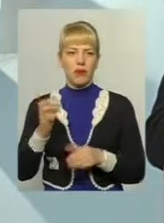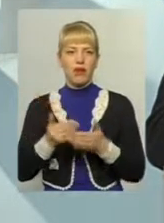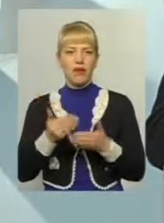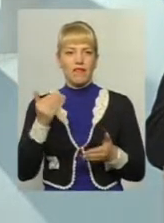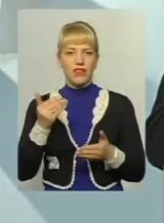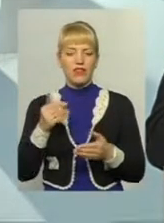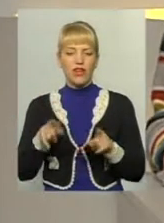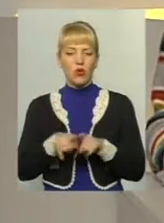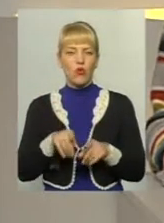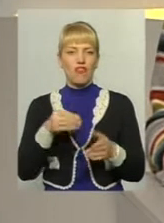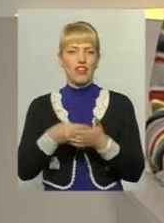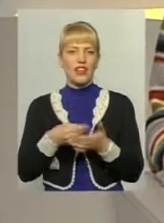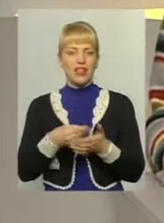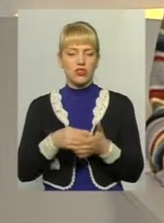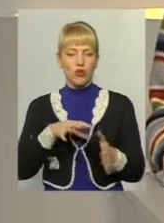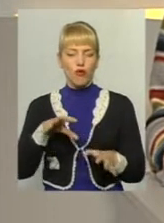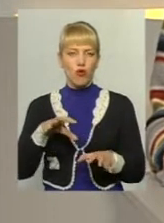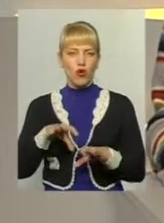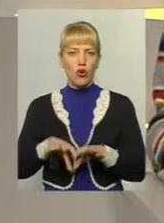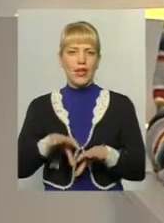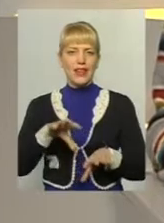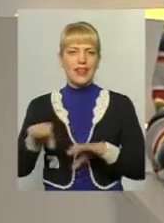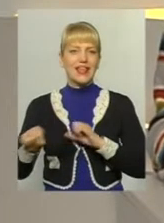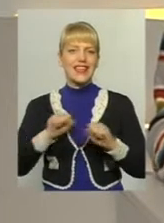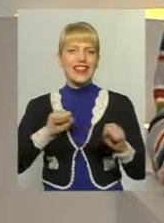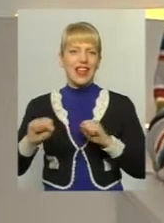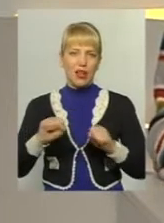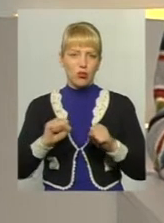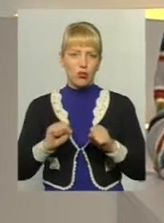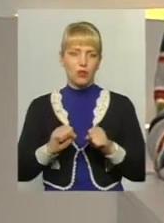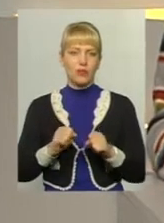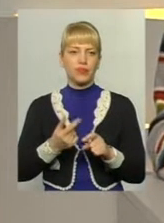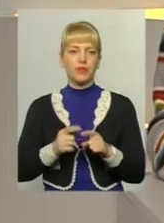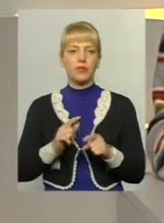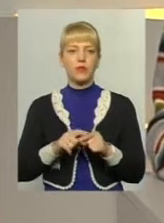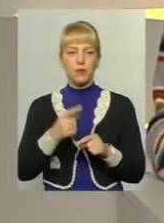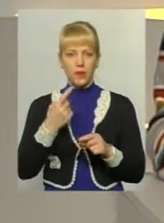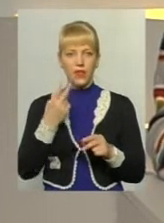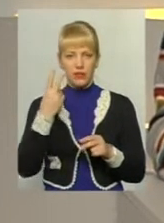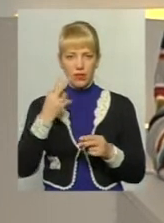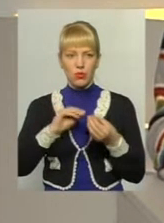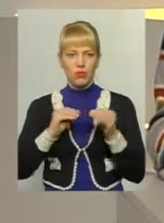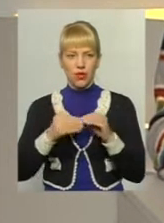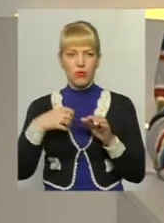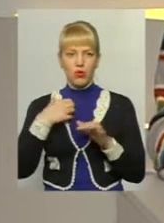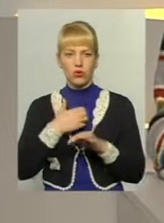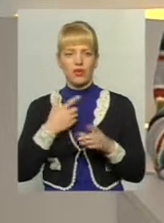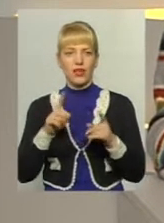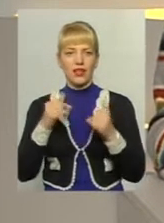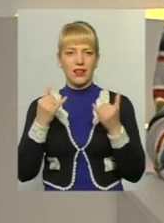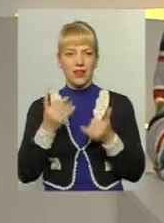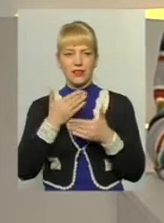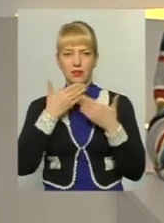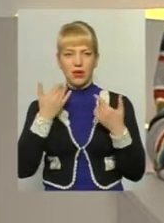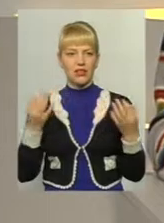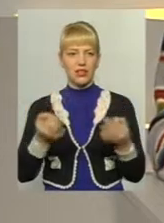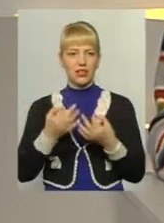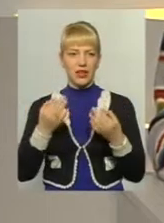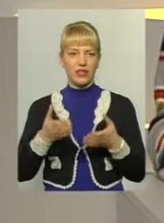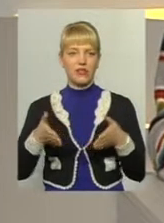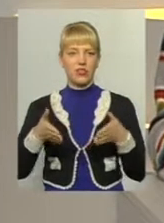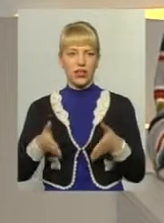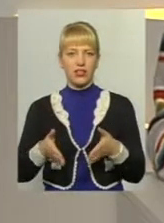безмежні. Тому ми не бачимо з боку держави, чи з боку законодавця, чи з боку уряду хоча б якоїсь спроби захистити